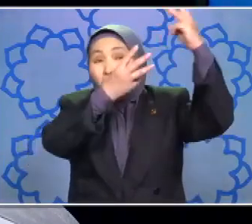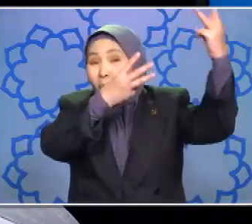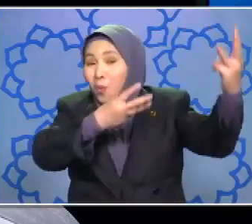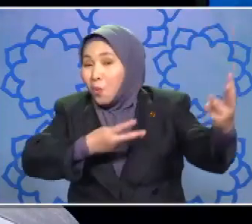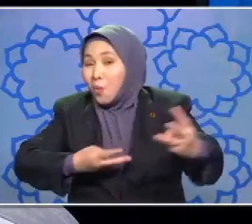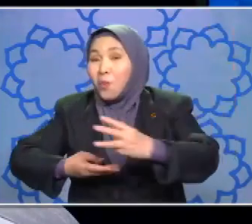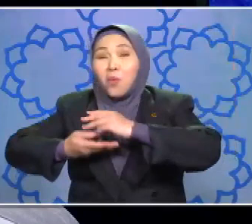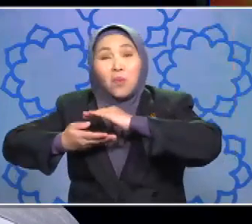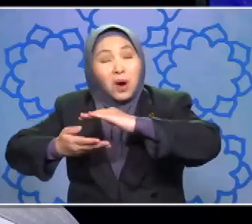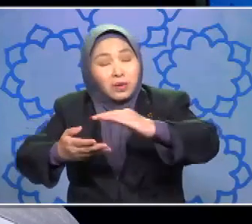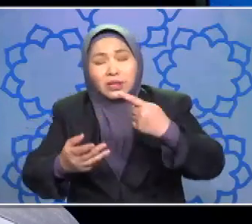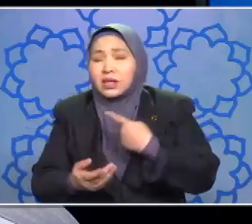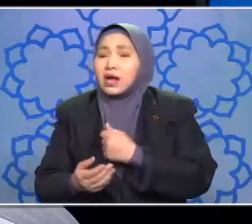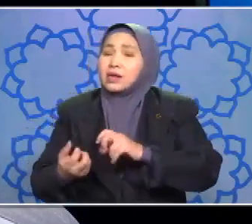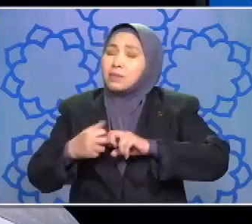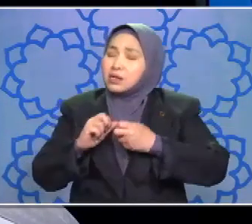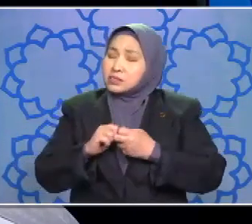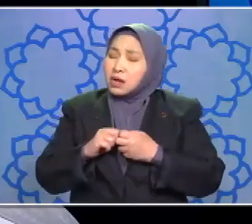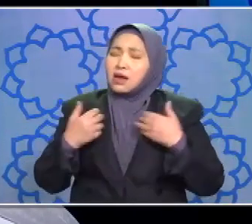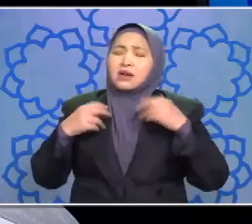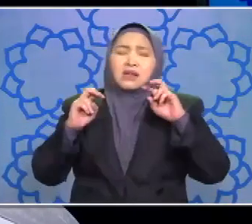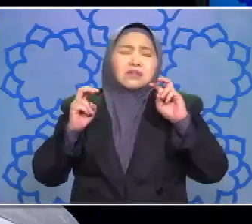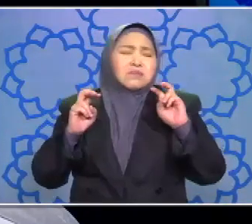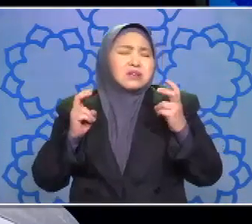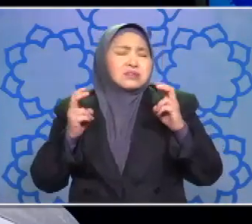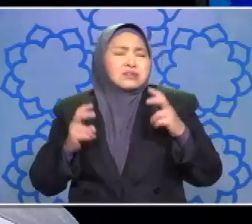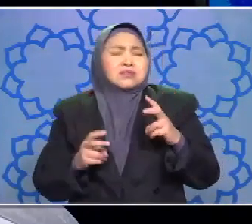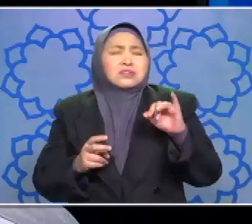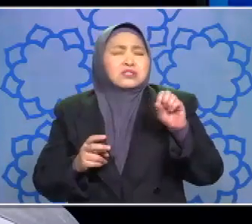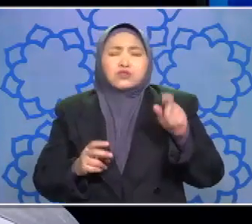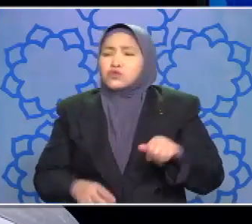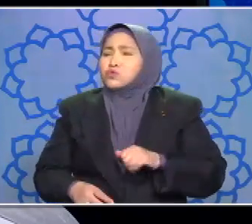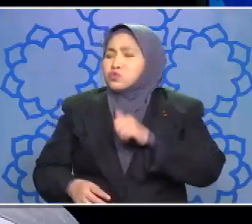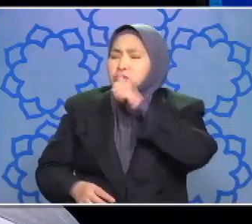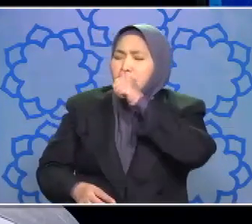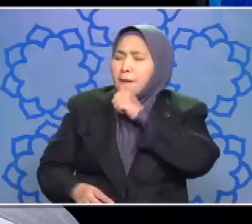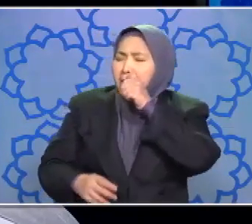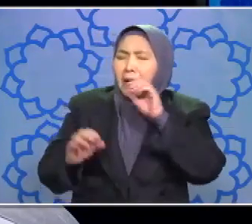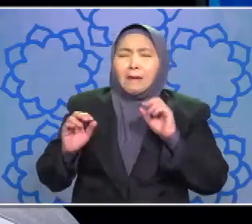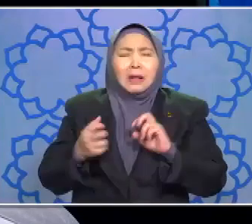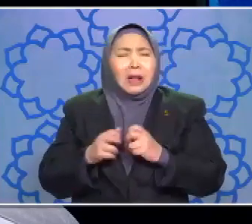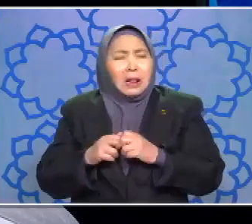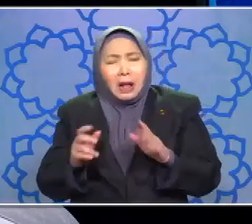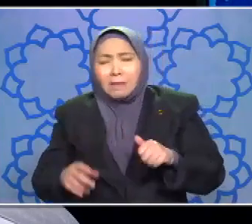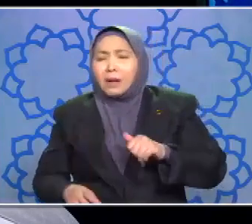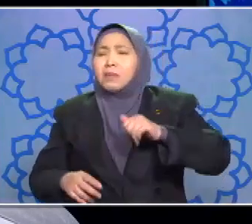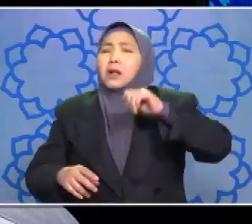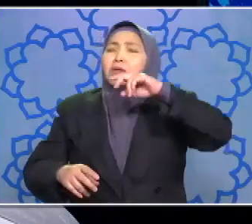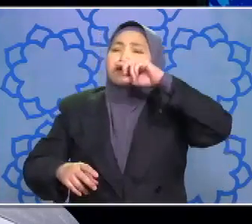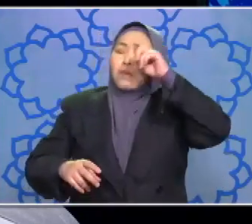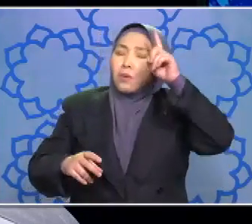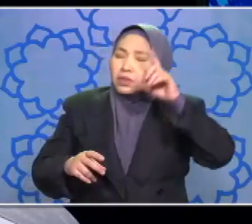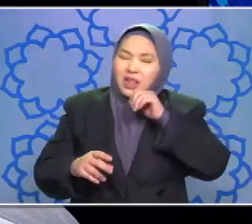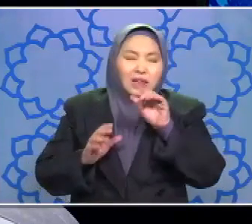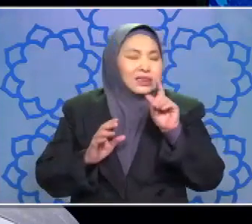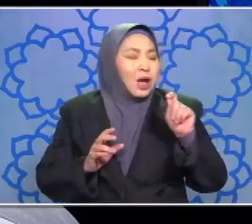masalah dalam hidup kita ini, isu kesabaran, isu kesombongan, isu tidak tawakal kepada Allah Subhanahu Wa